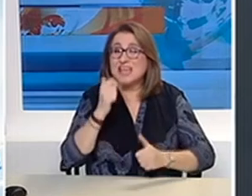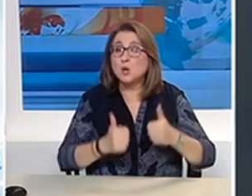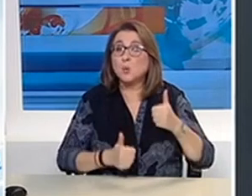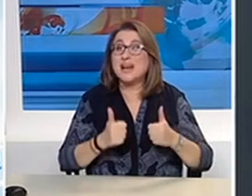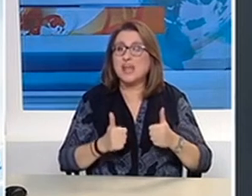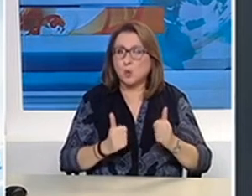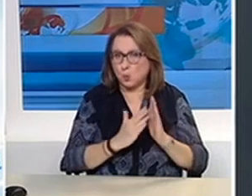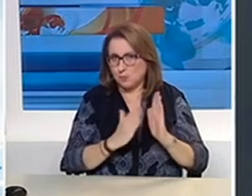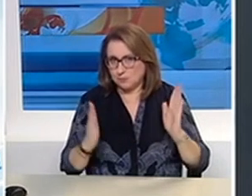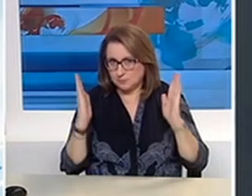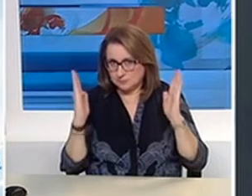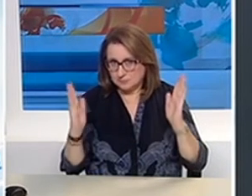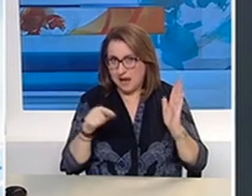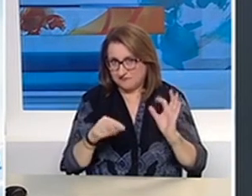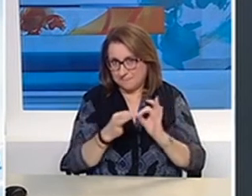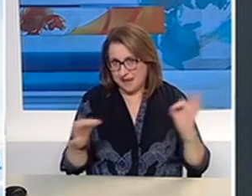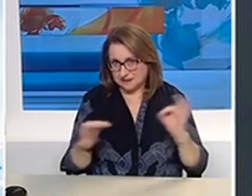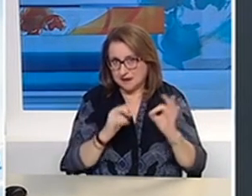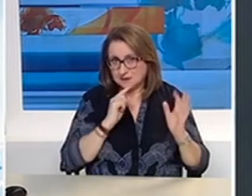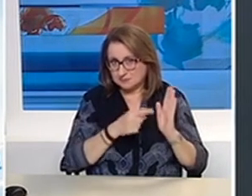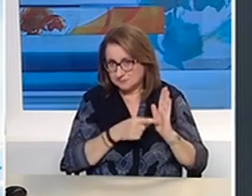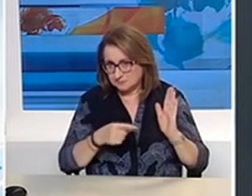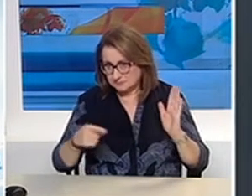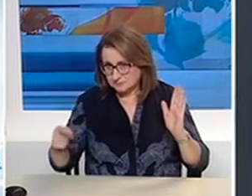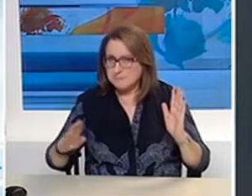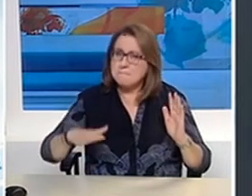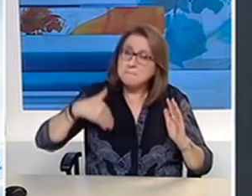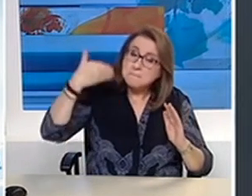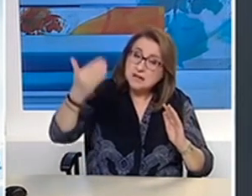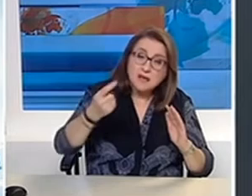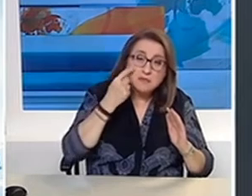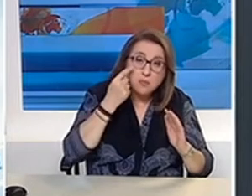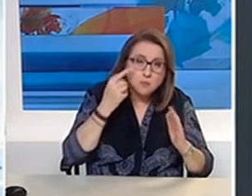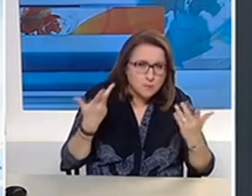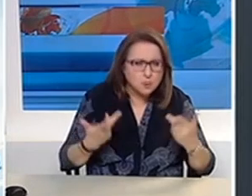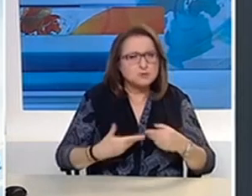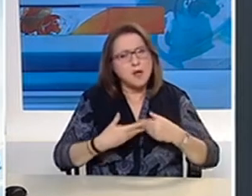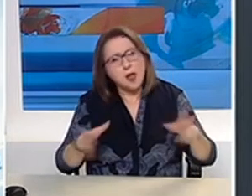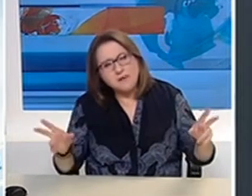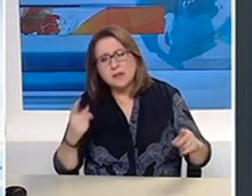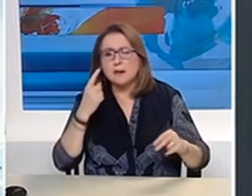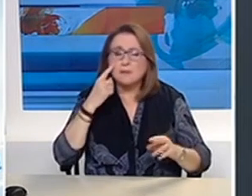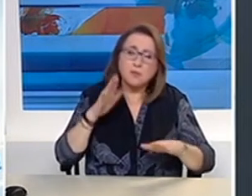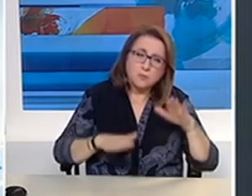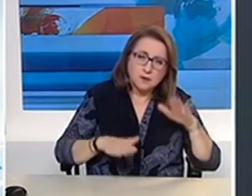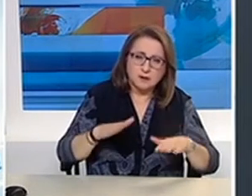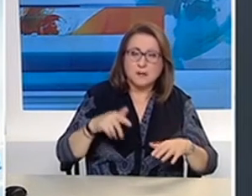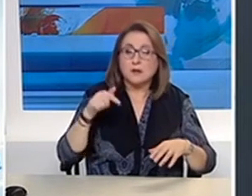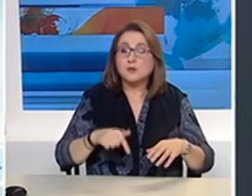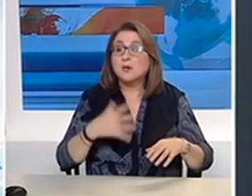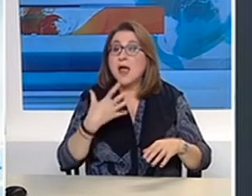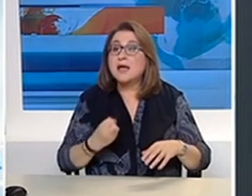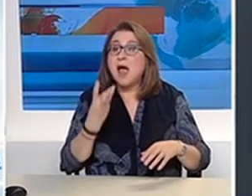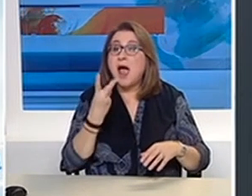δηλαδή, έως και τα μέσα Ιουνίου. Μέχρι τότε θα επαναξιολογηθεί η κατάσταση που αφορούν στον καθορισμό του μεγίστου αριθμού των